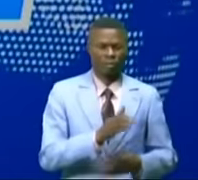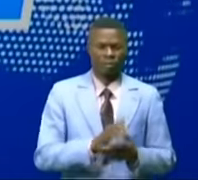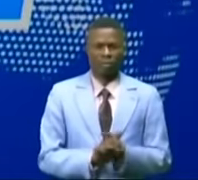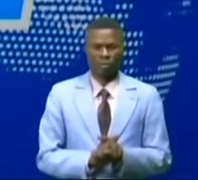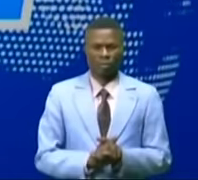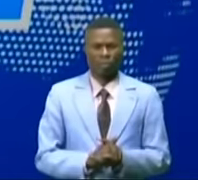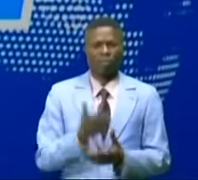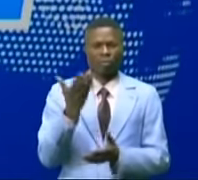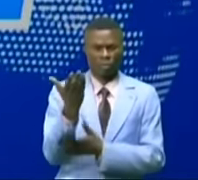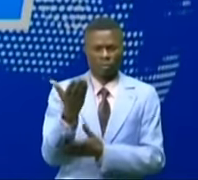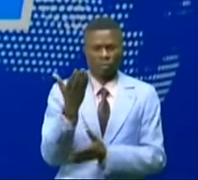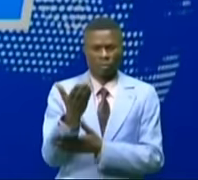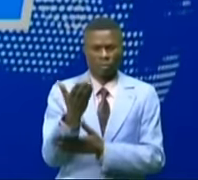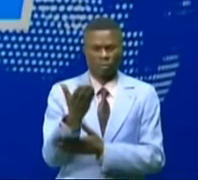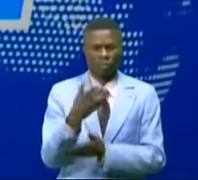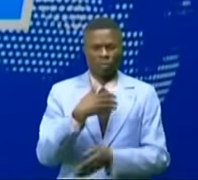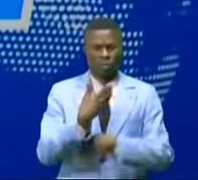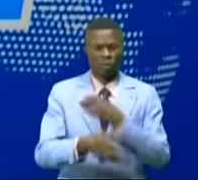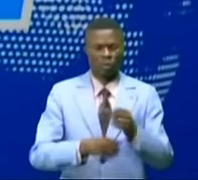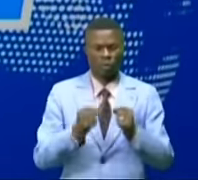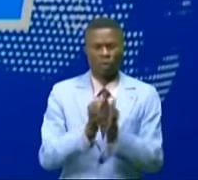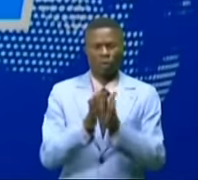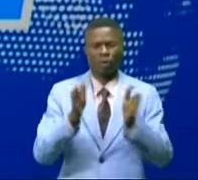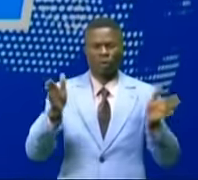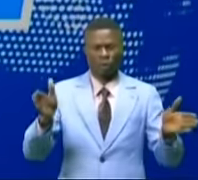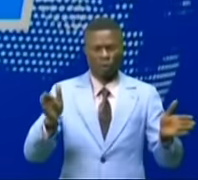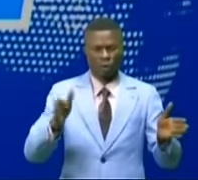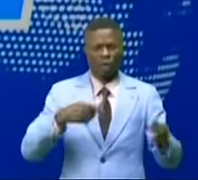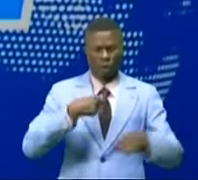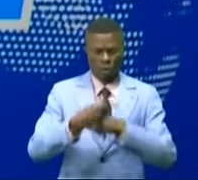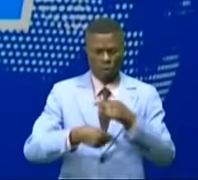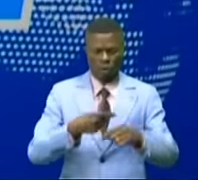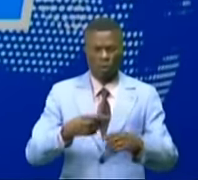C'est un appel à la mobilisation générale